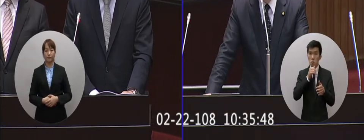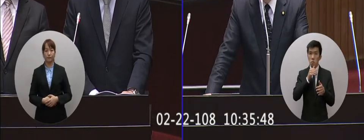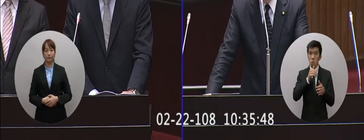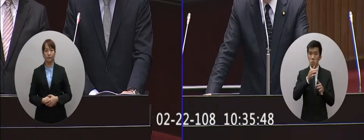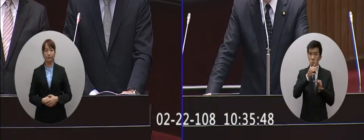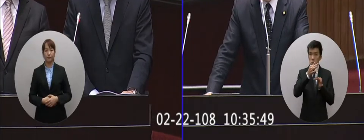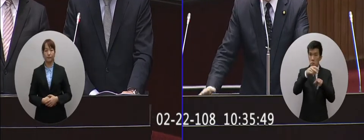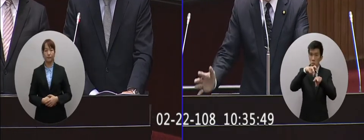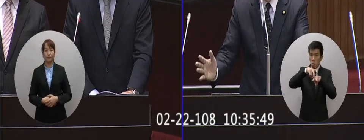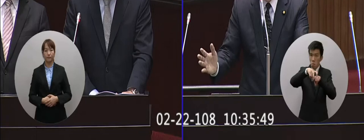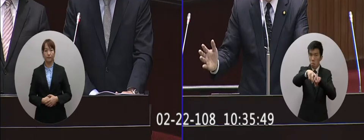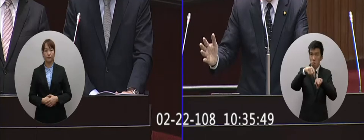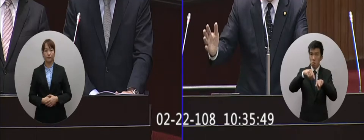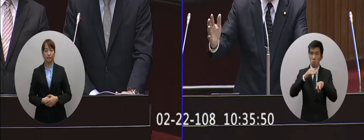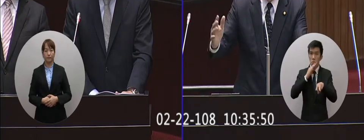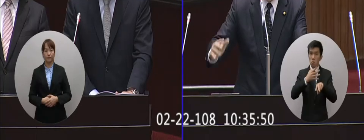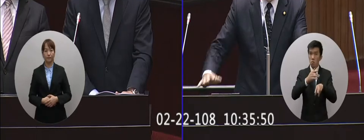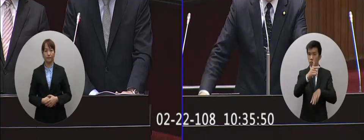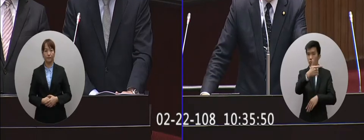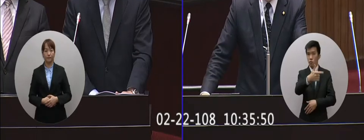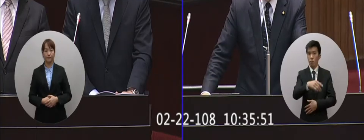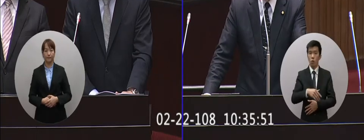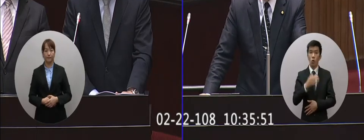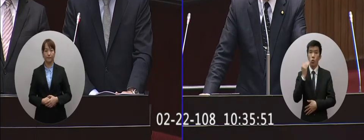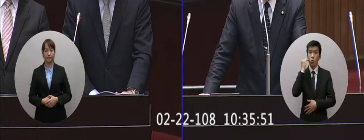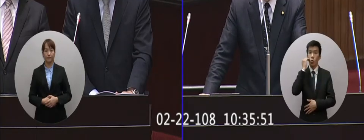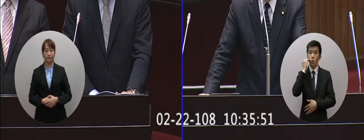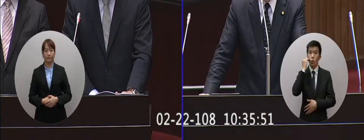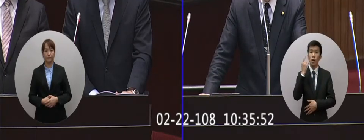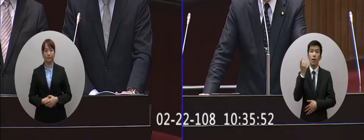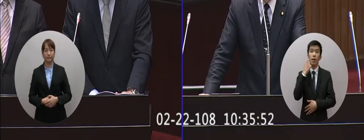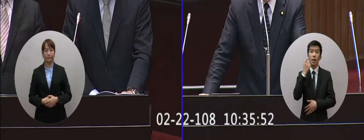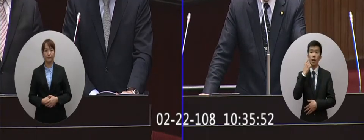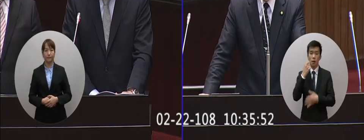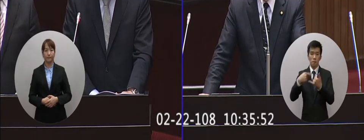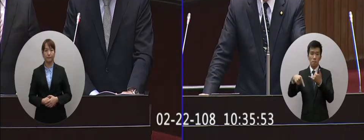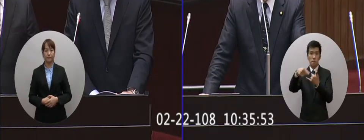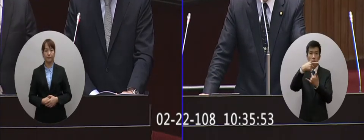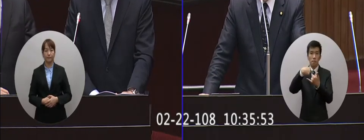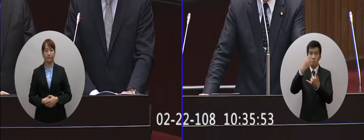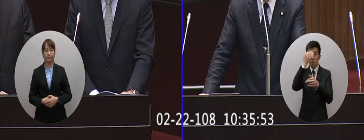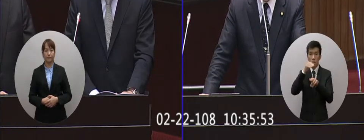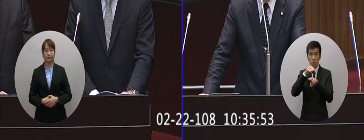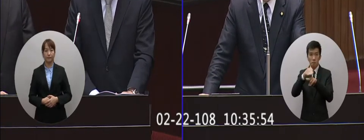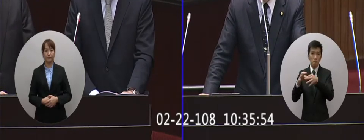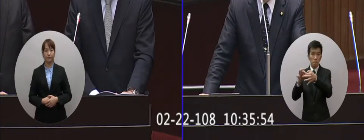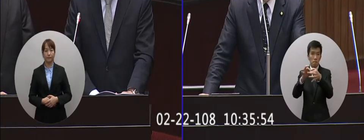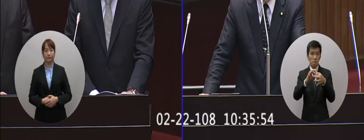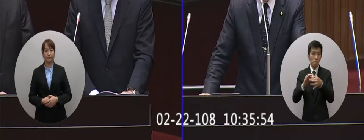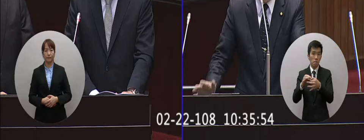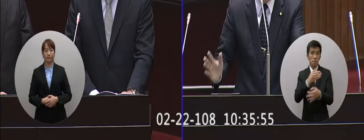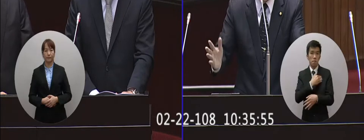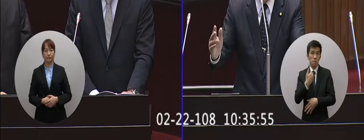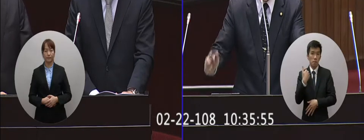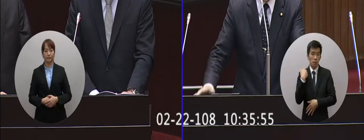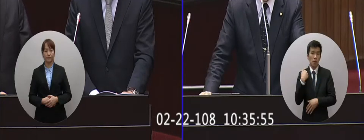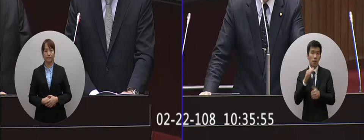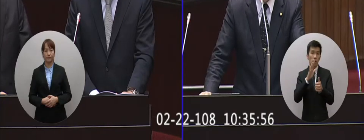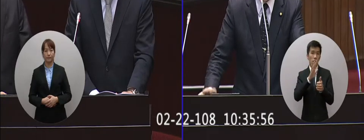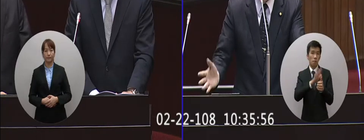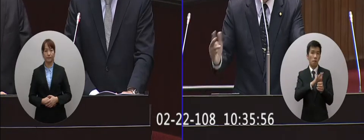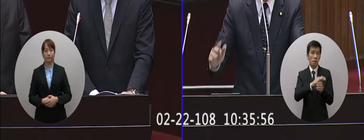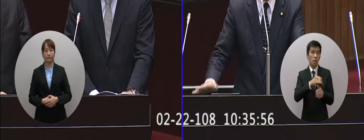果你能把环岛的高铁建构的时候，这时候你才有办法让台铁